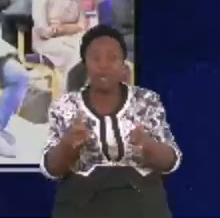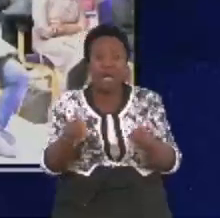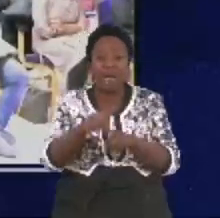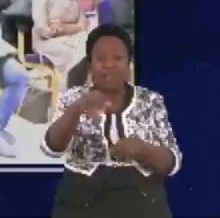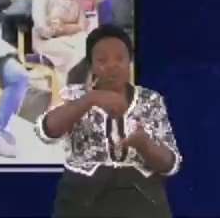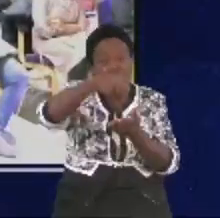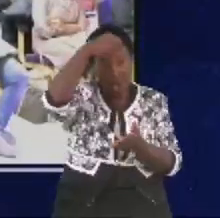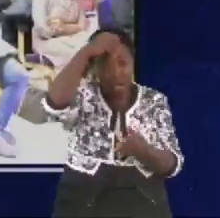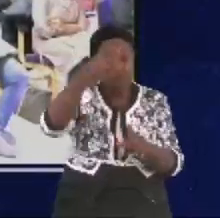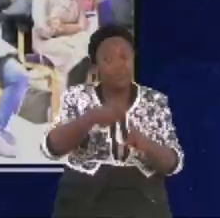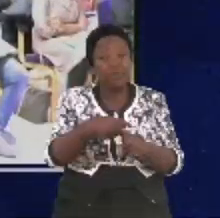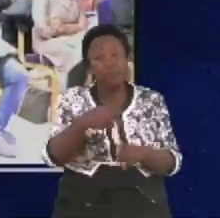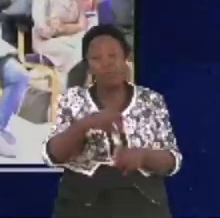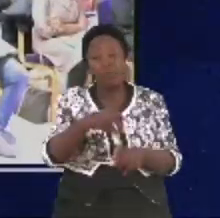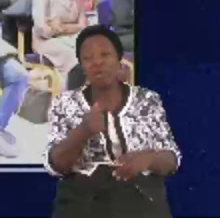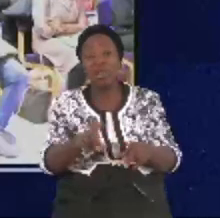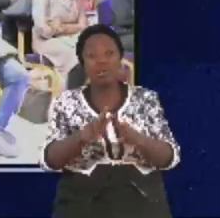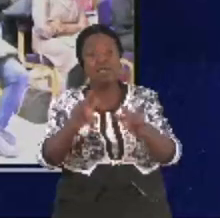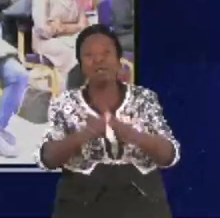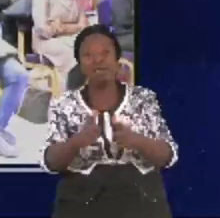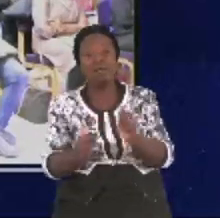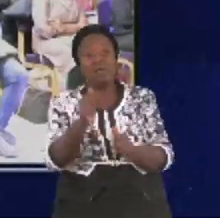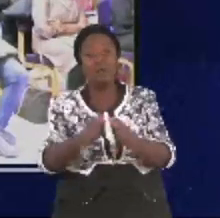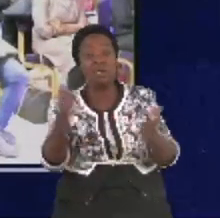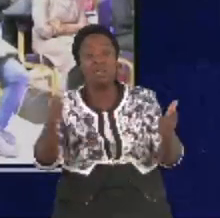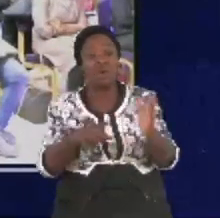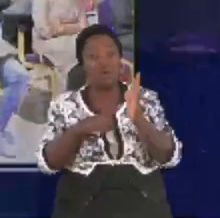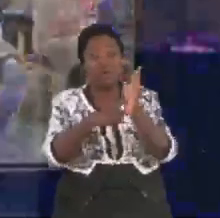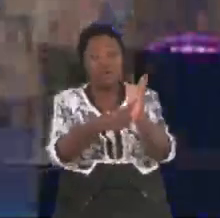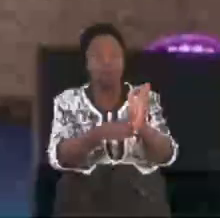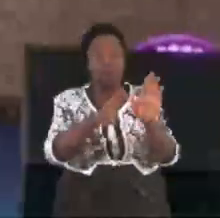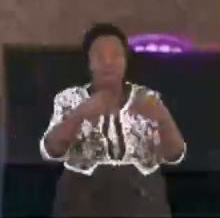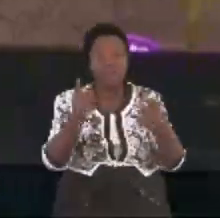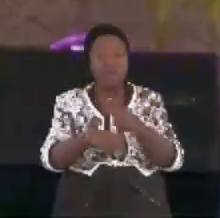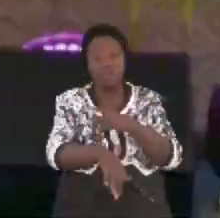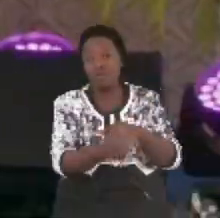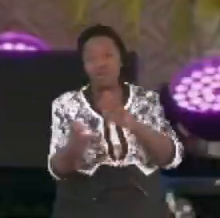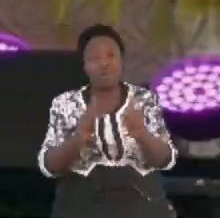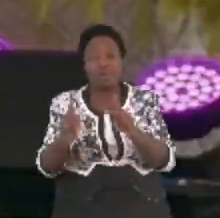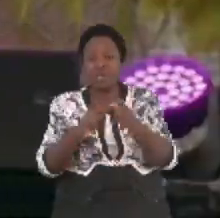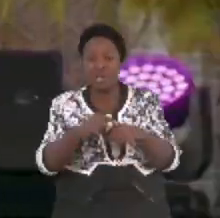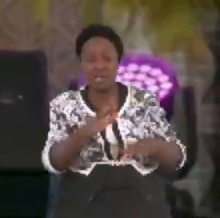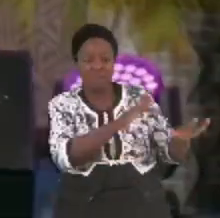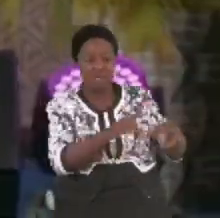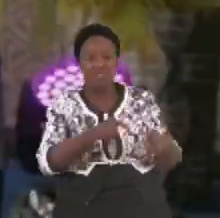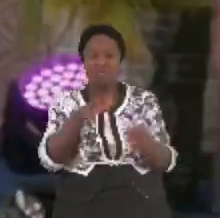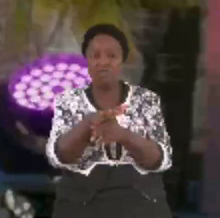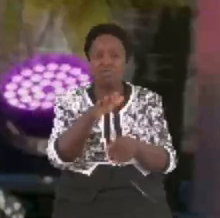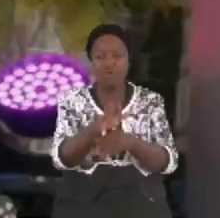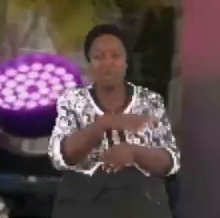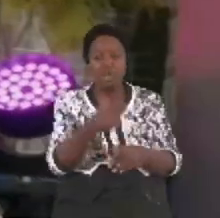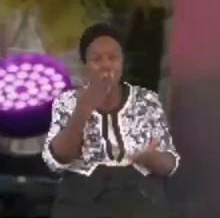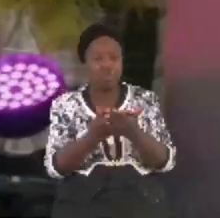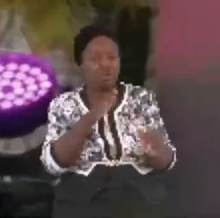apprenez des grandes révélations qui sont données aux autres, et ils sont assez